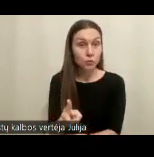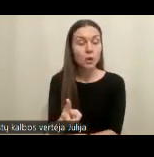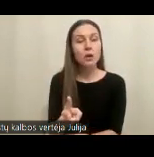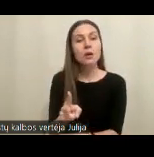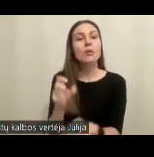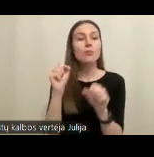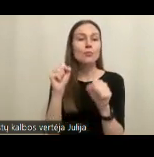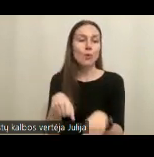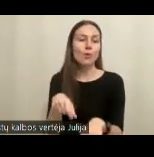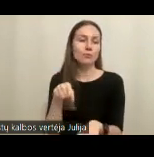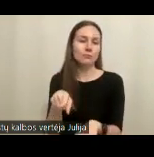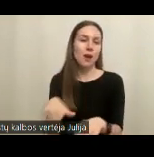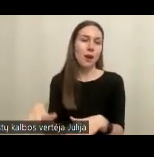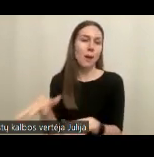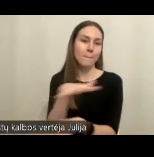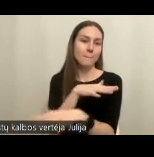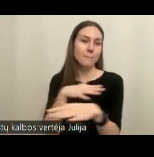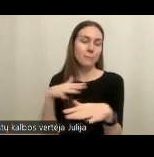ta aplinka.